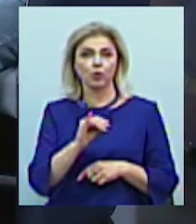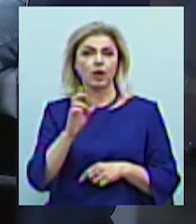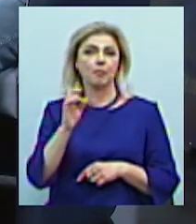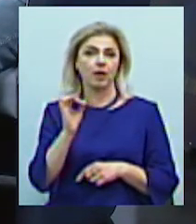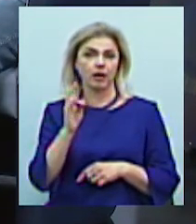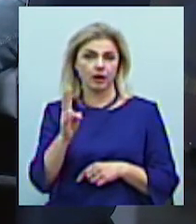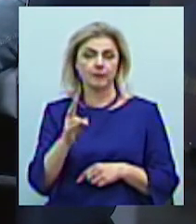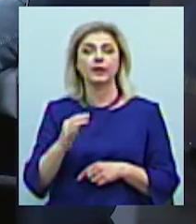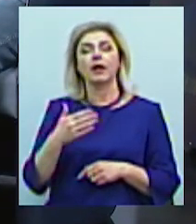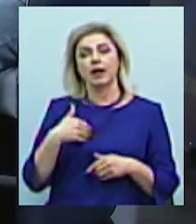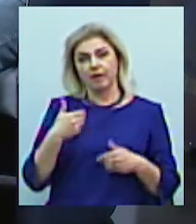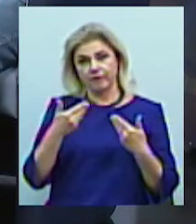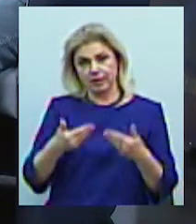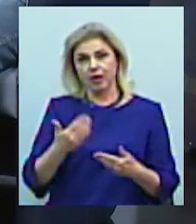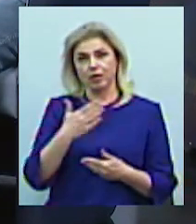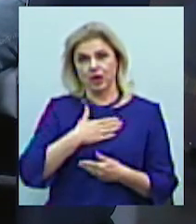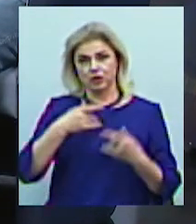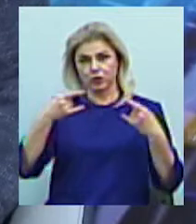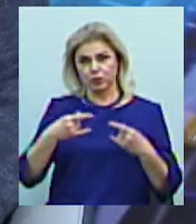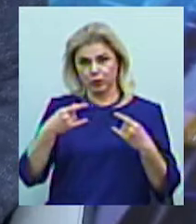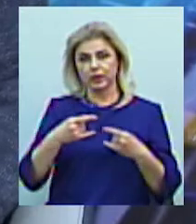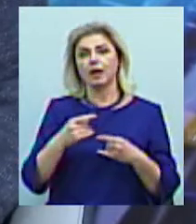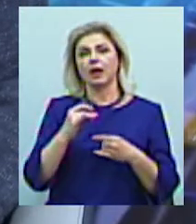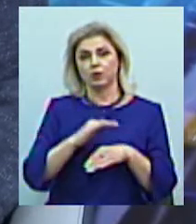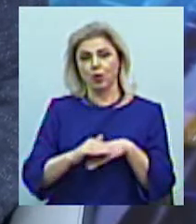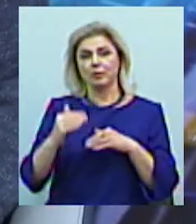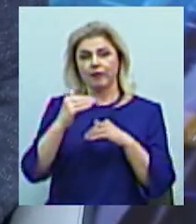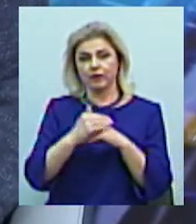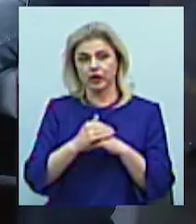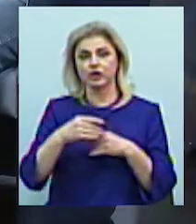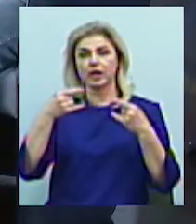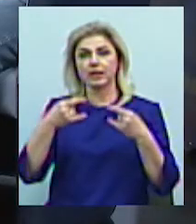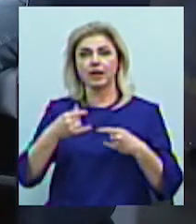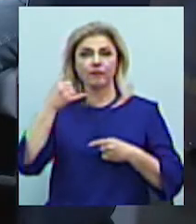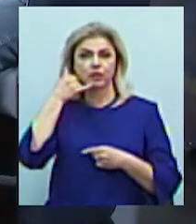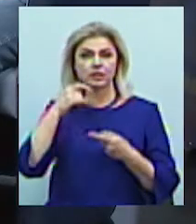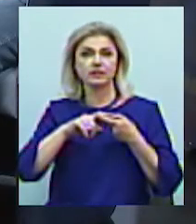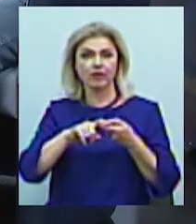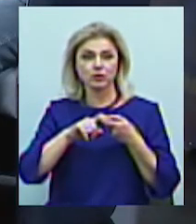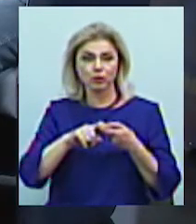Георгійович, я вітаю вас в нашій студії. Добрий вечір. Добрий вечір. Телефон прямого зв'язку